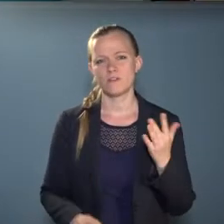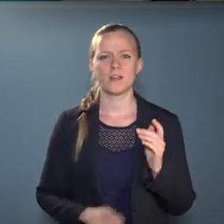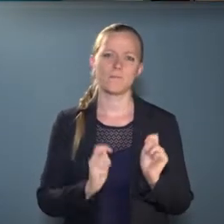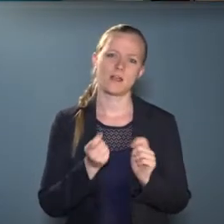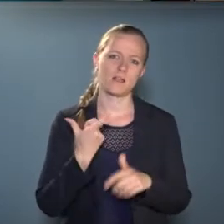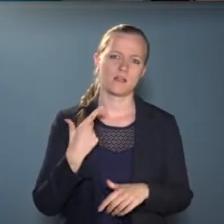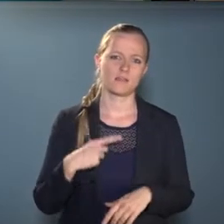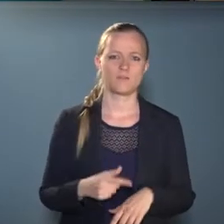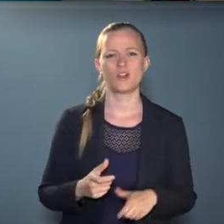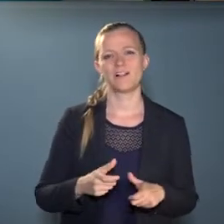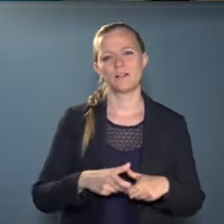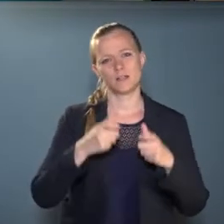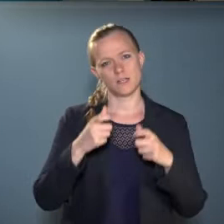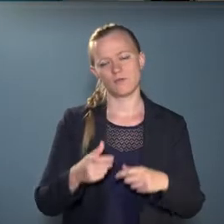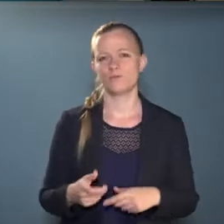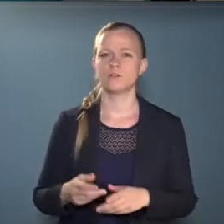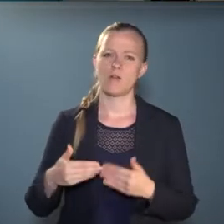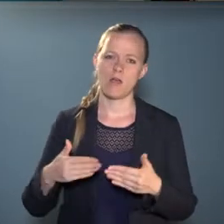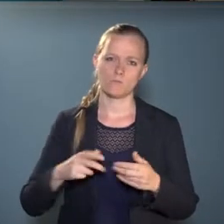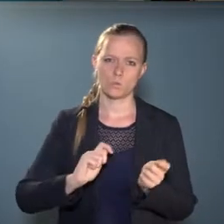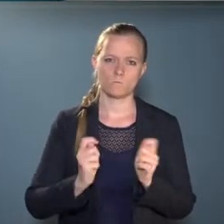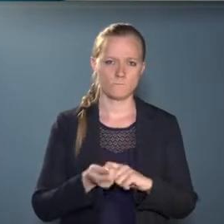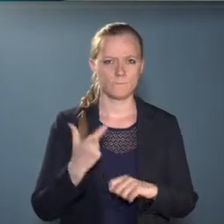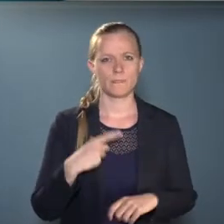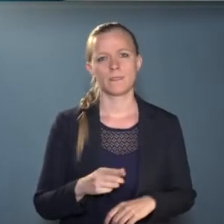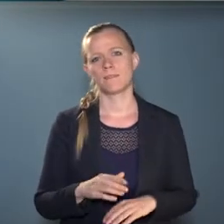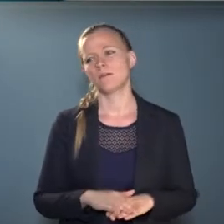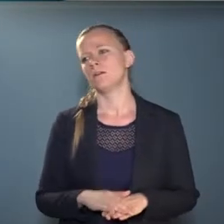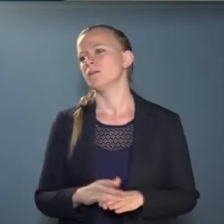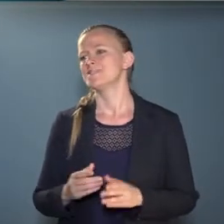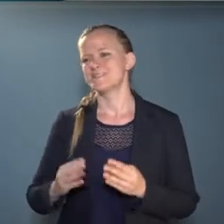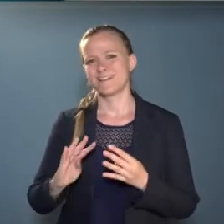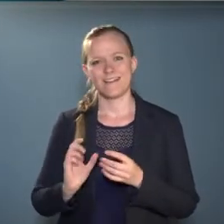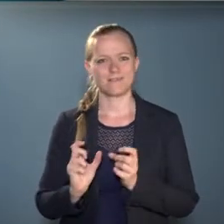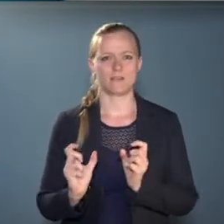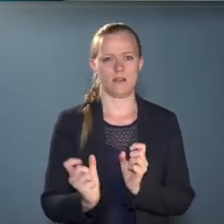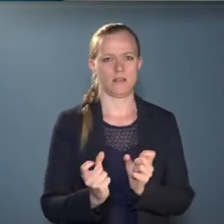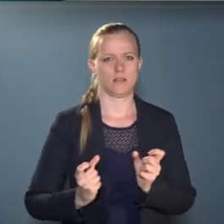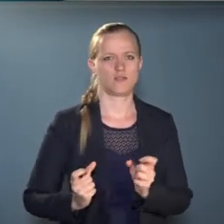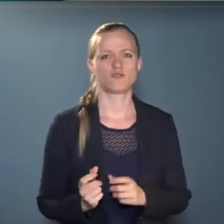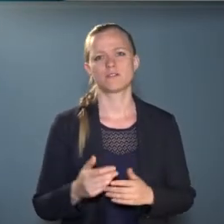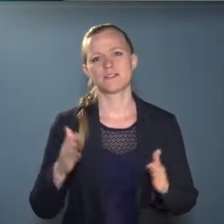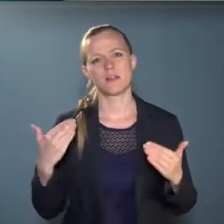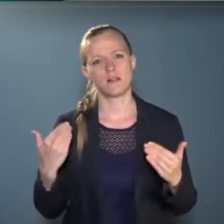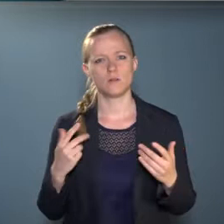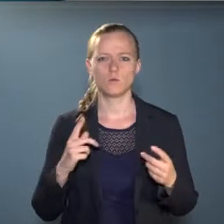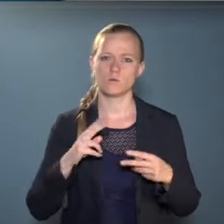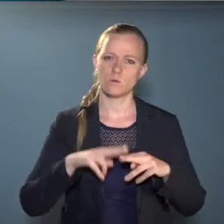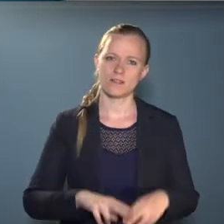társasházak, a lift megújítástól, a kapuk átépítésein át, a szigetelés, szellőző rendszerek